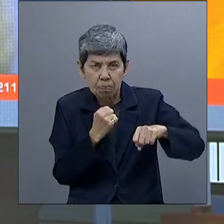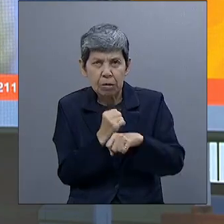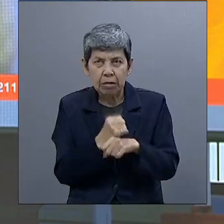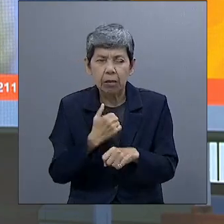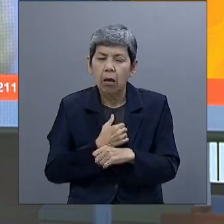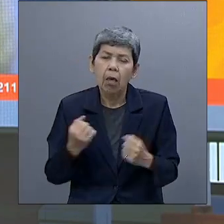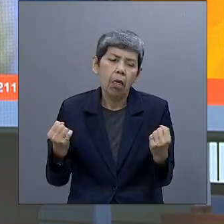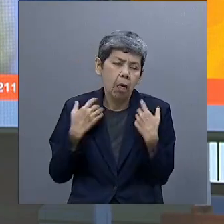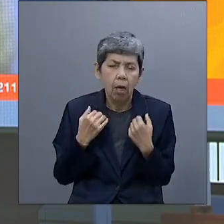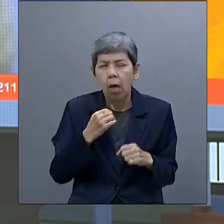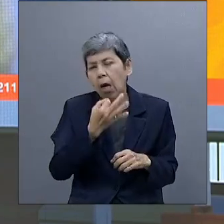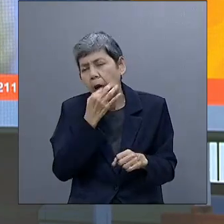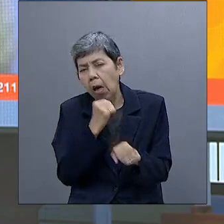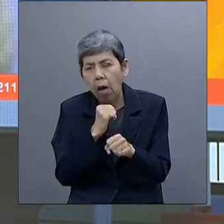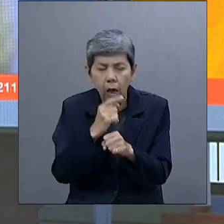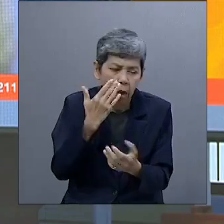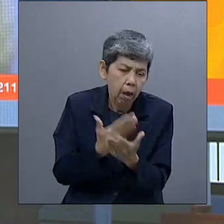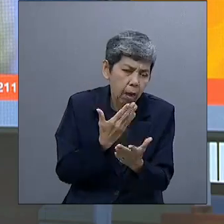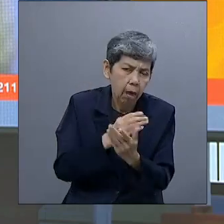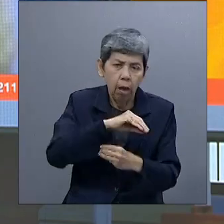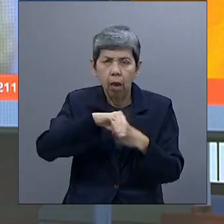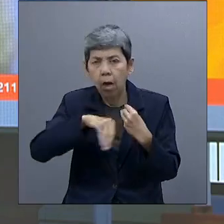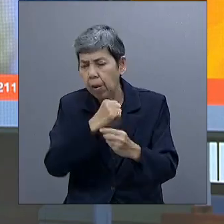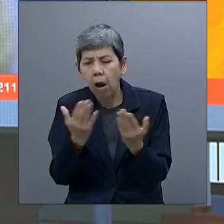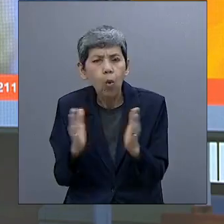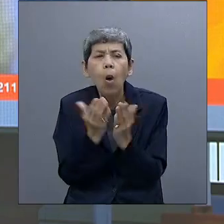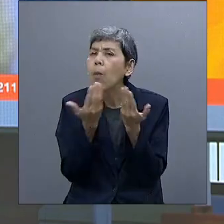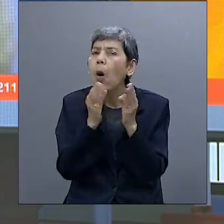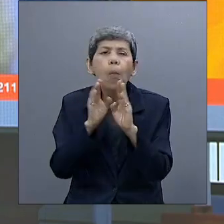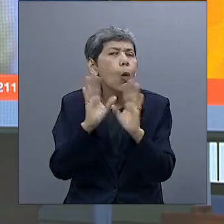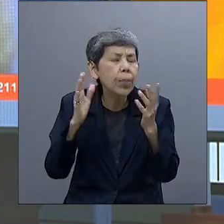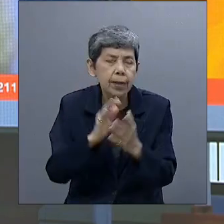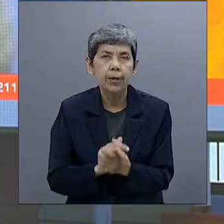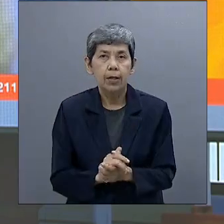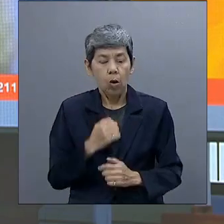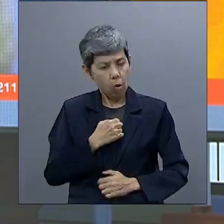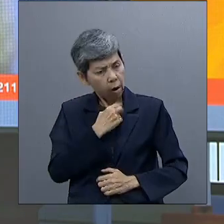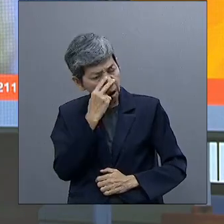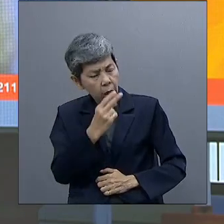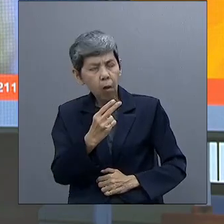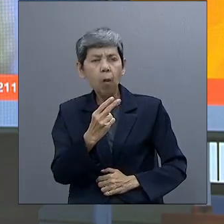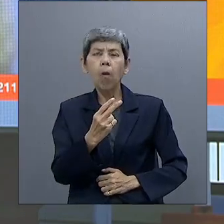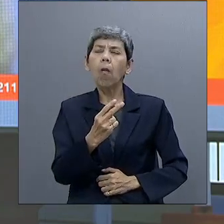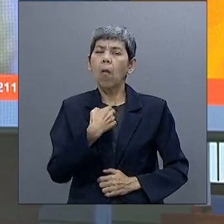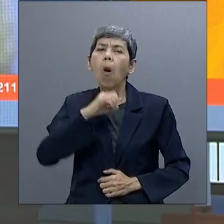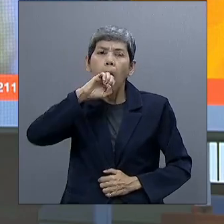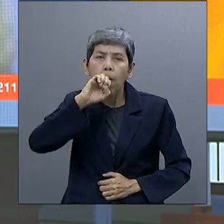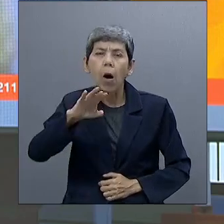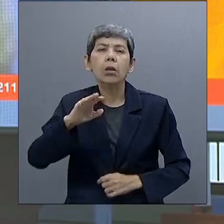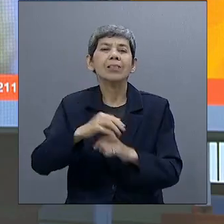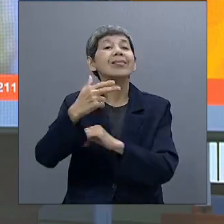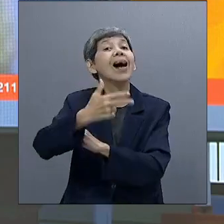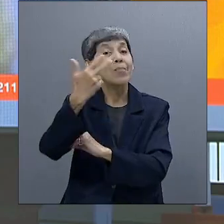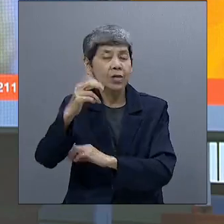ไม่มีแรงที่จะทำงานไม่มีทุนทรัพย์แล้วก็ไม่ได้อยู่กับครอบครัวด้วยทางคนที่เห็นเรื่องนี้นะคะก็เลยแจ้งมาที่ร้องทุกข์ลงป้